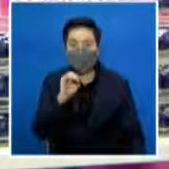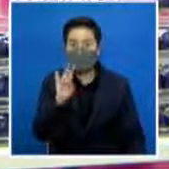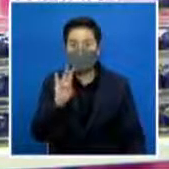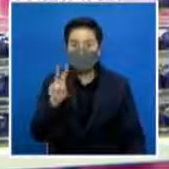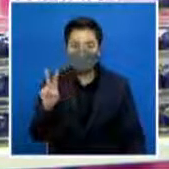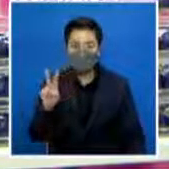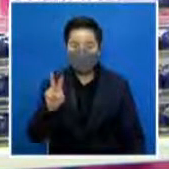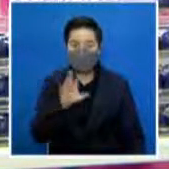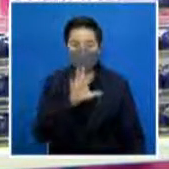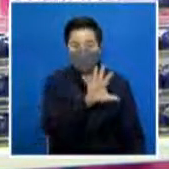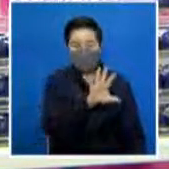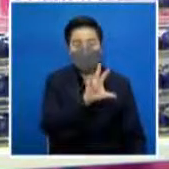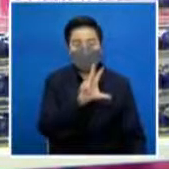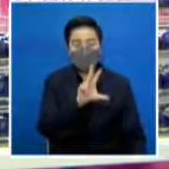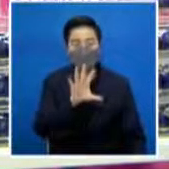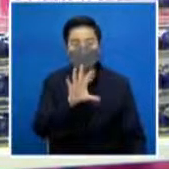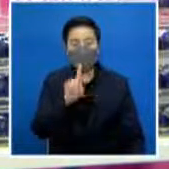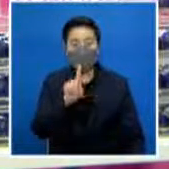5351072